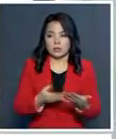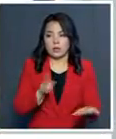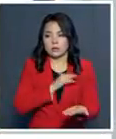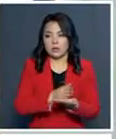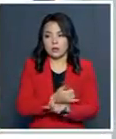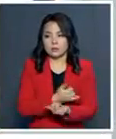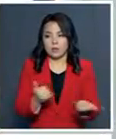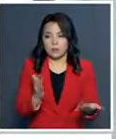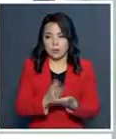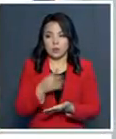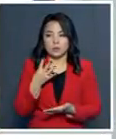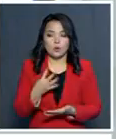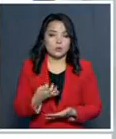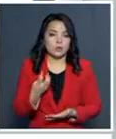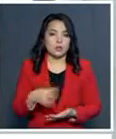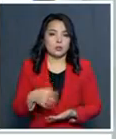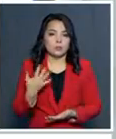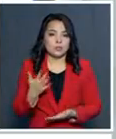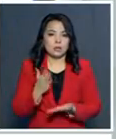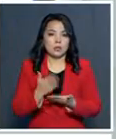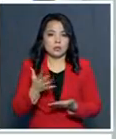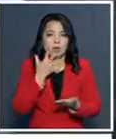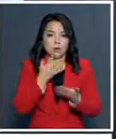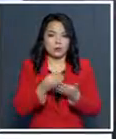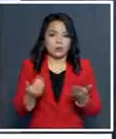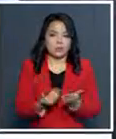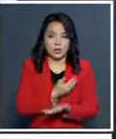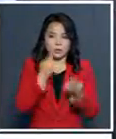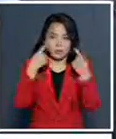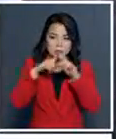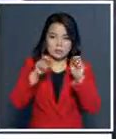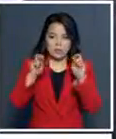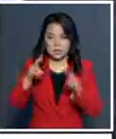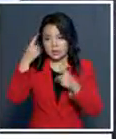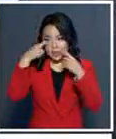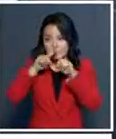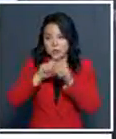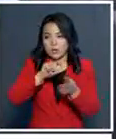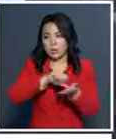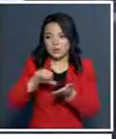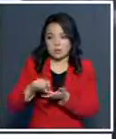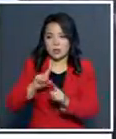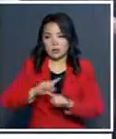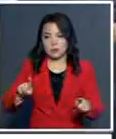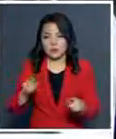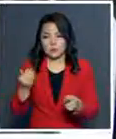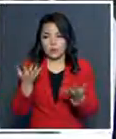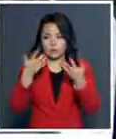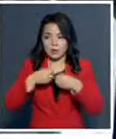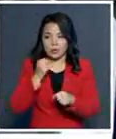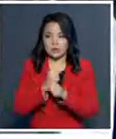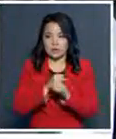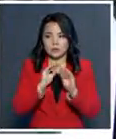Солардың 455-і электронды түрде көрсетіледі. Жаңа орталықта сандық технологияның көмегімен электронды цифрлық қолтаңбадан бастап,